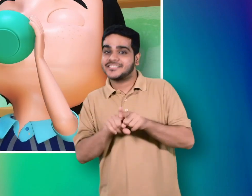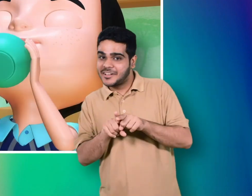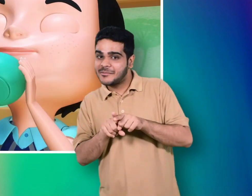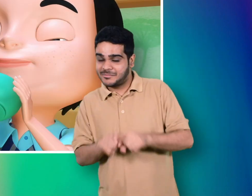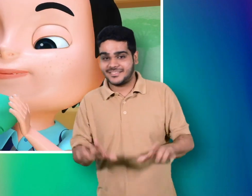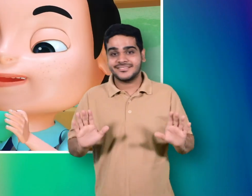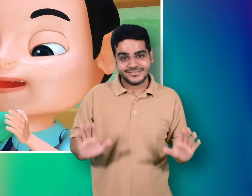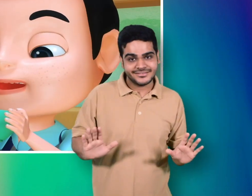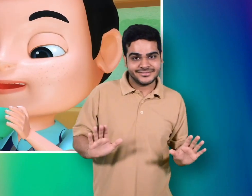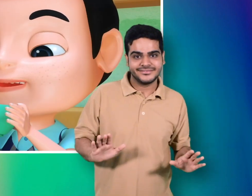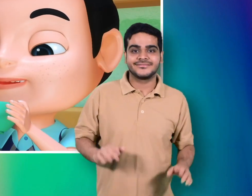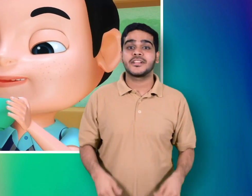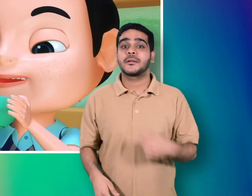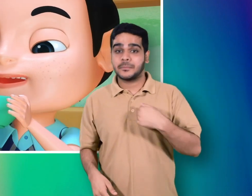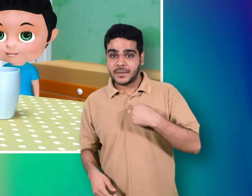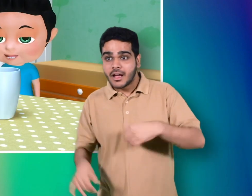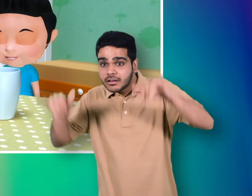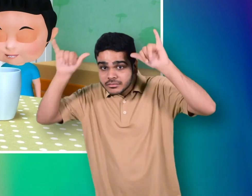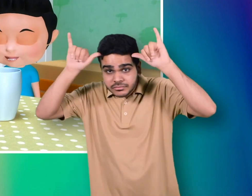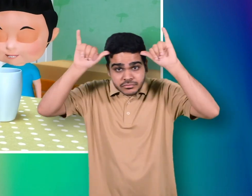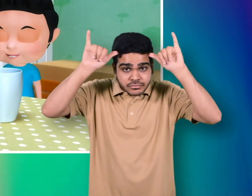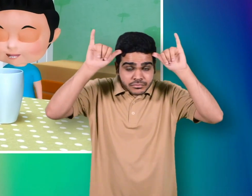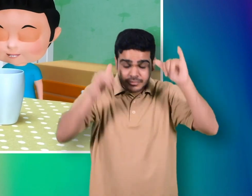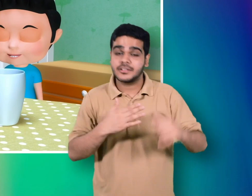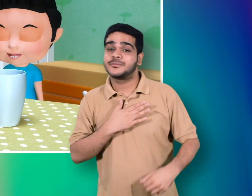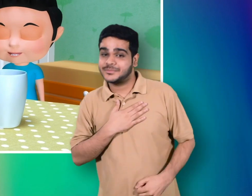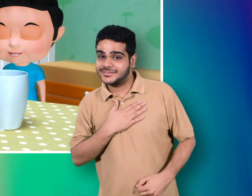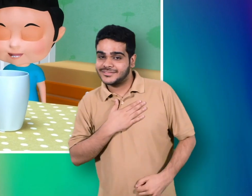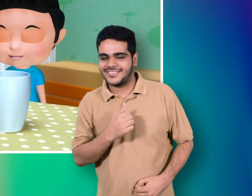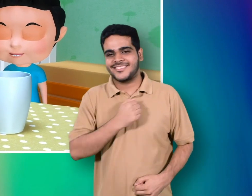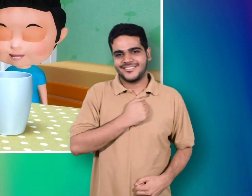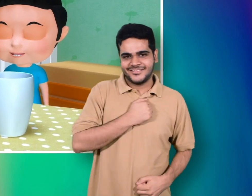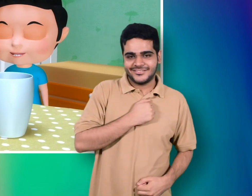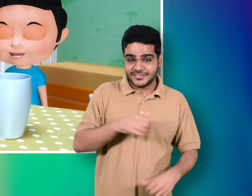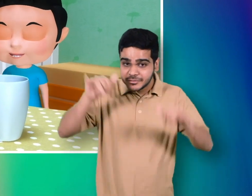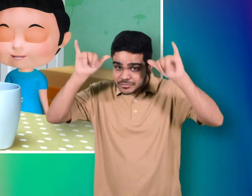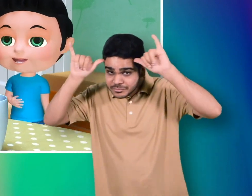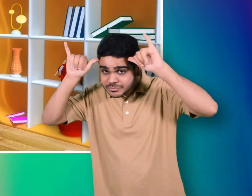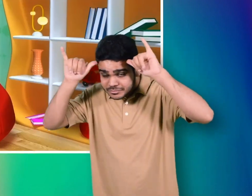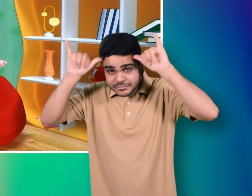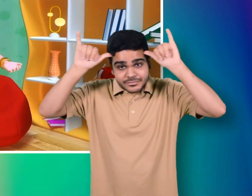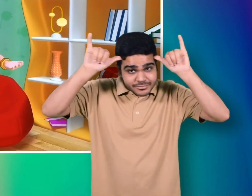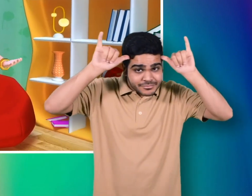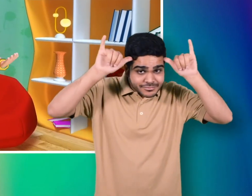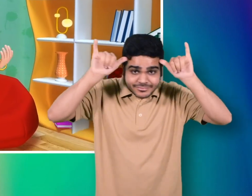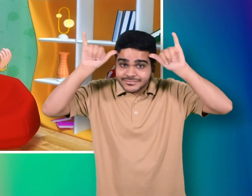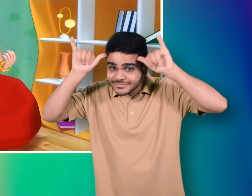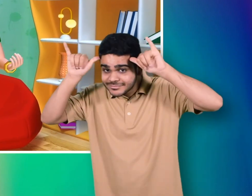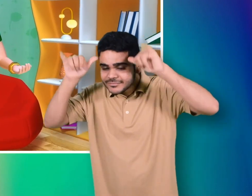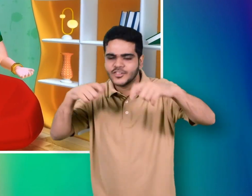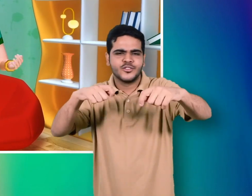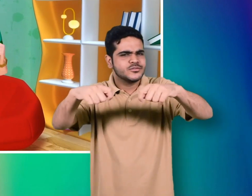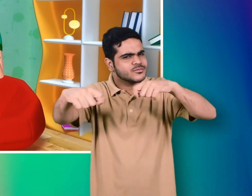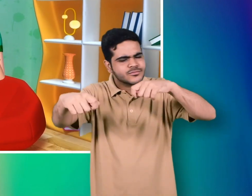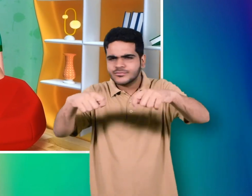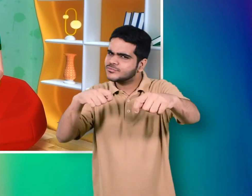पिटाकर मैं भी बनाकर नैया, गैया मेरी मेरी